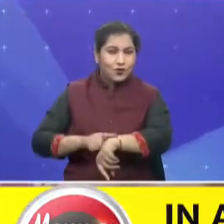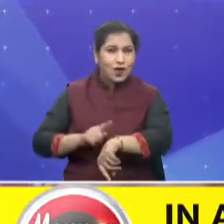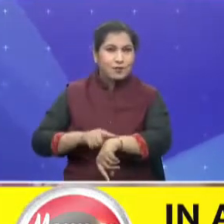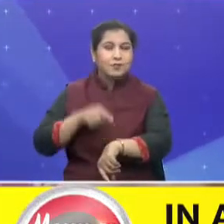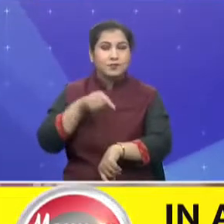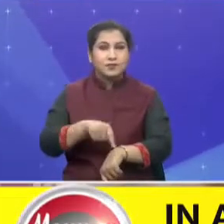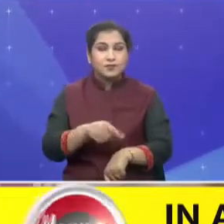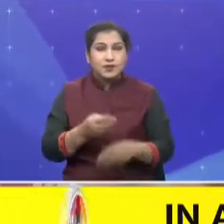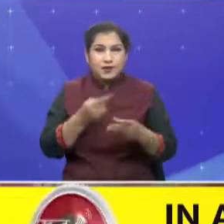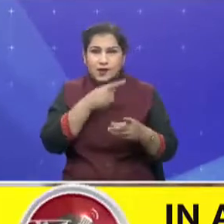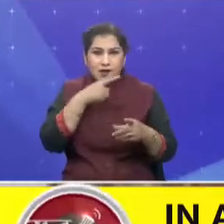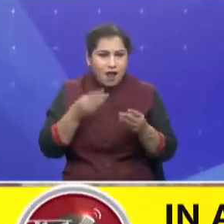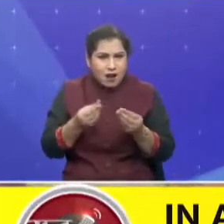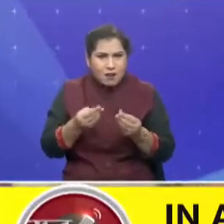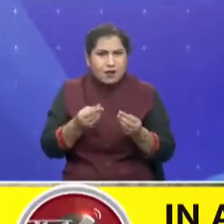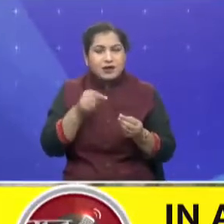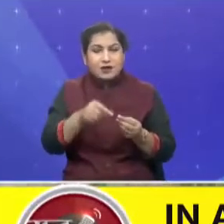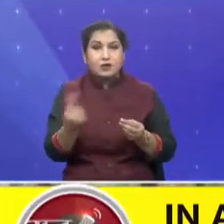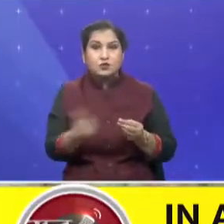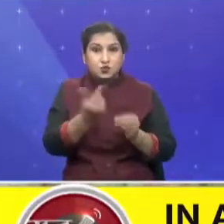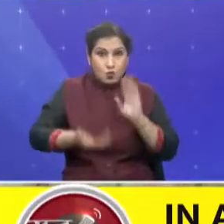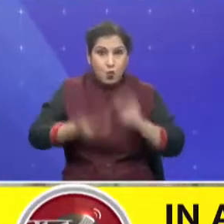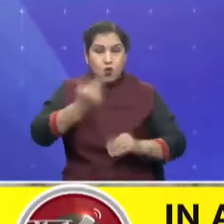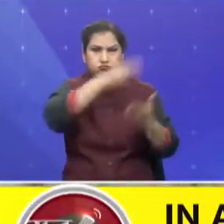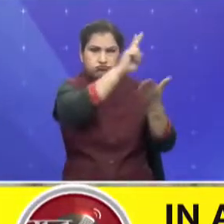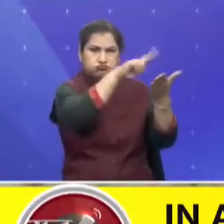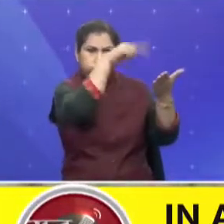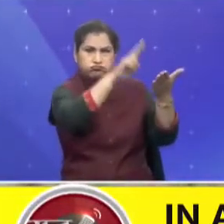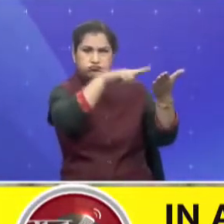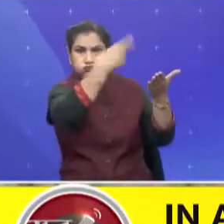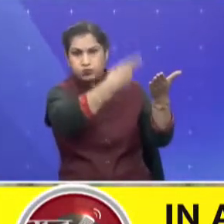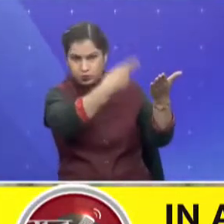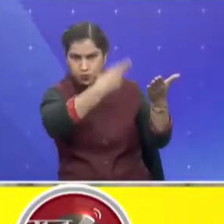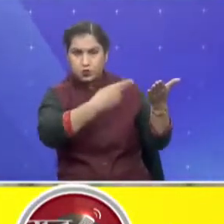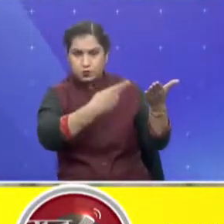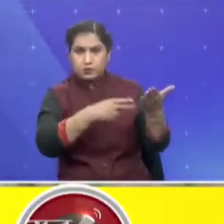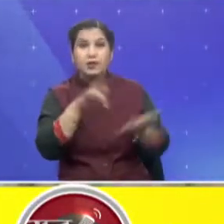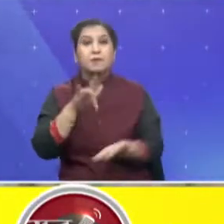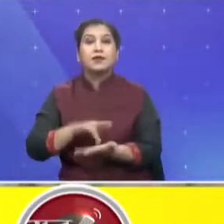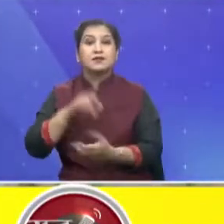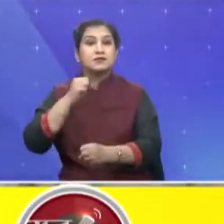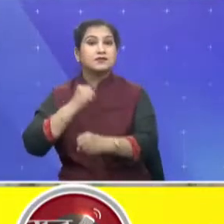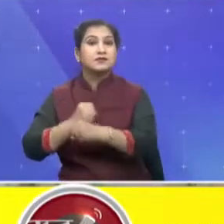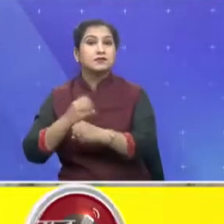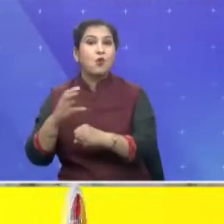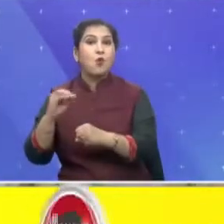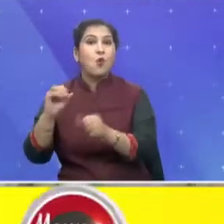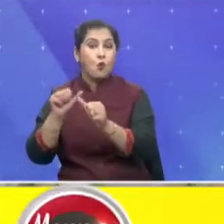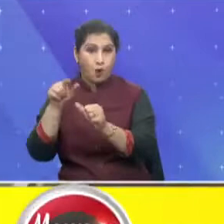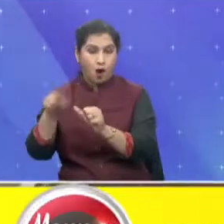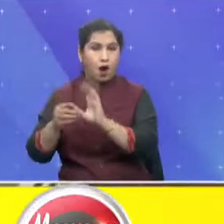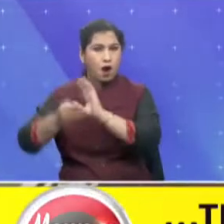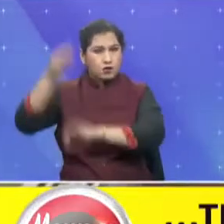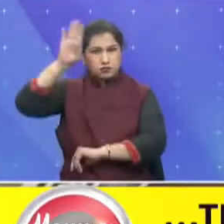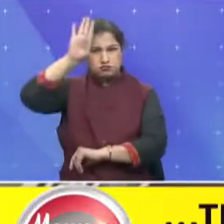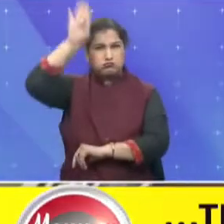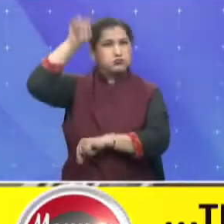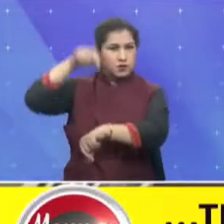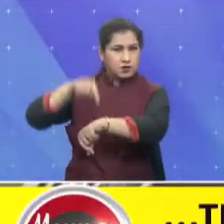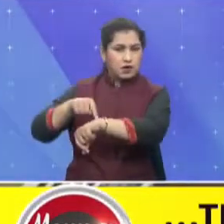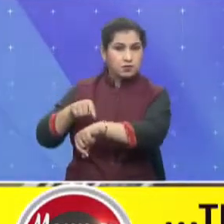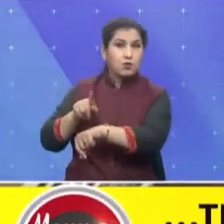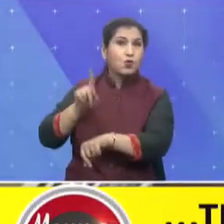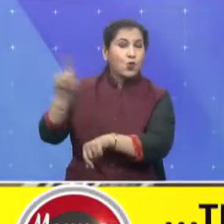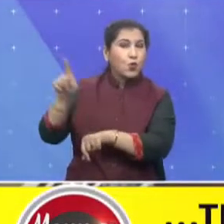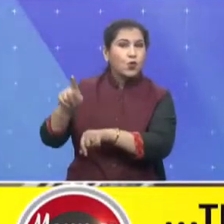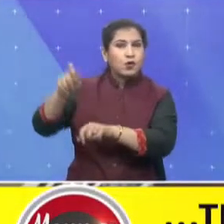कला में लाल मिट्टी का प्रयोग किया जाता था। गोवा में पुर्तगाली शासन के दौरान वहां